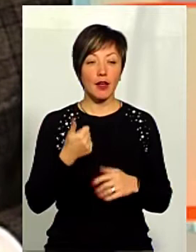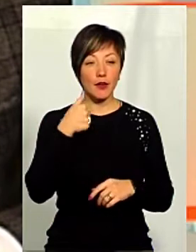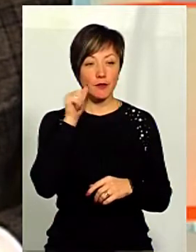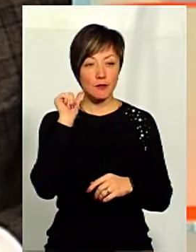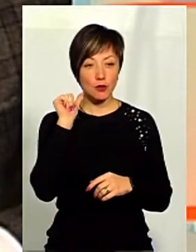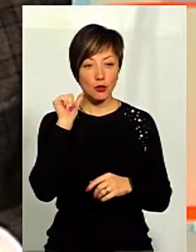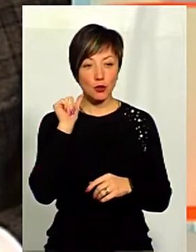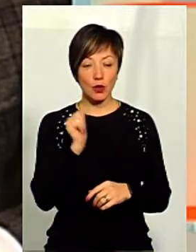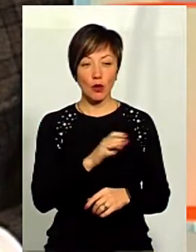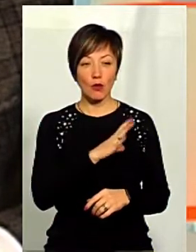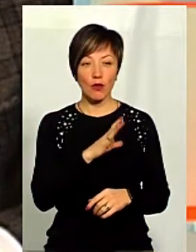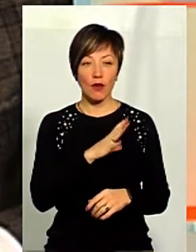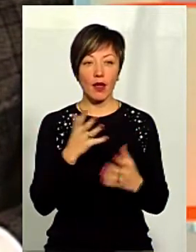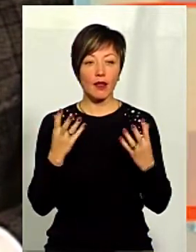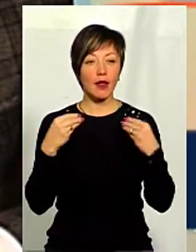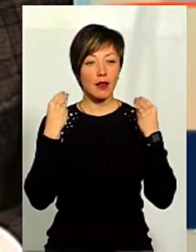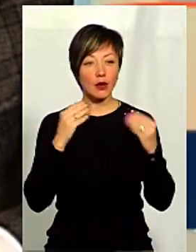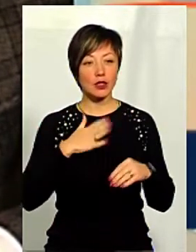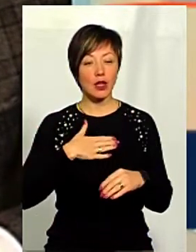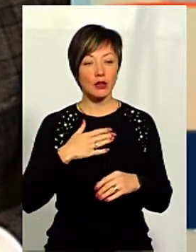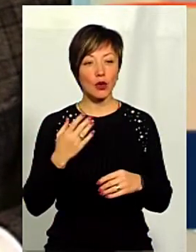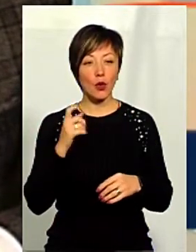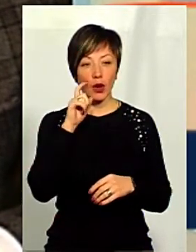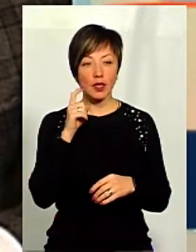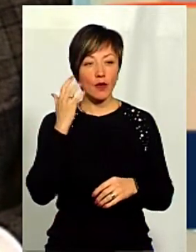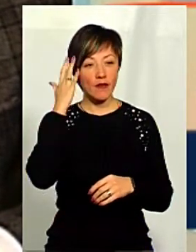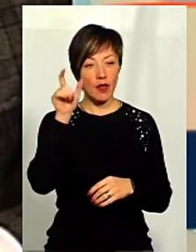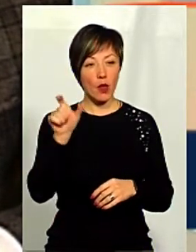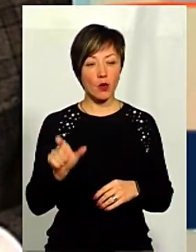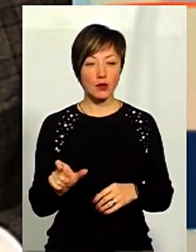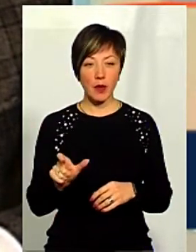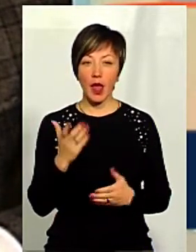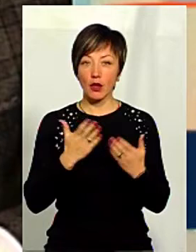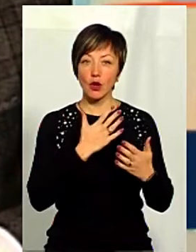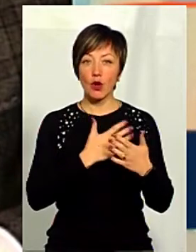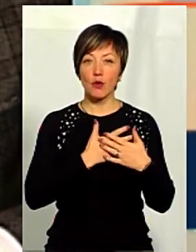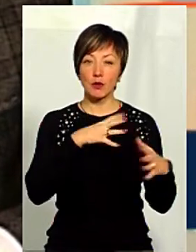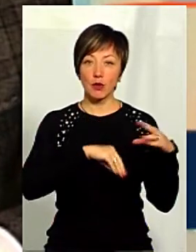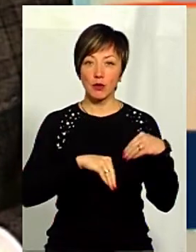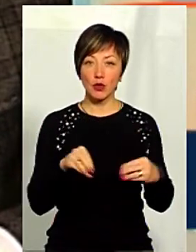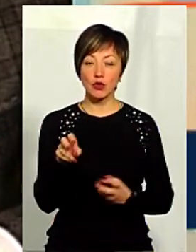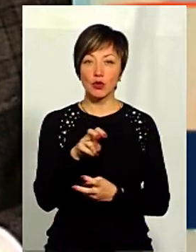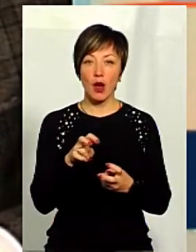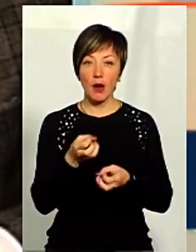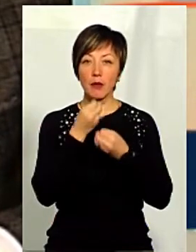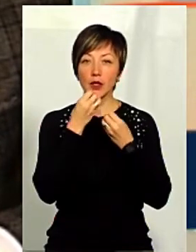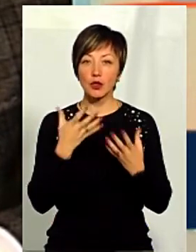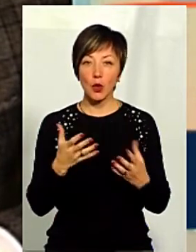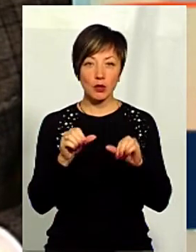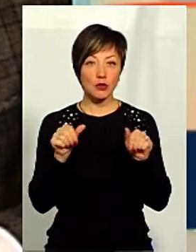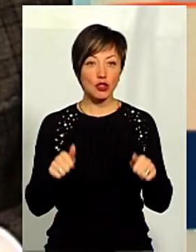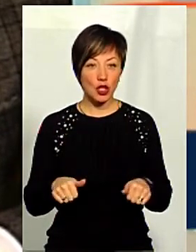якраз був день народження нашого українського філософа, він сказав, якщо любиш прибуток, шукай його пристойним